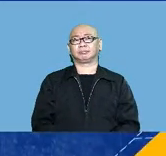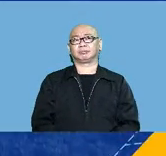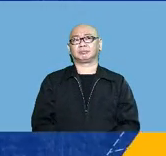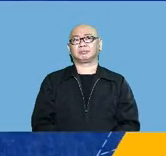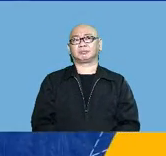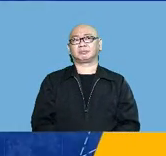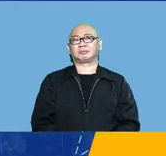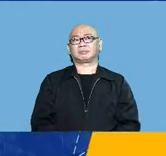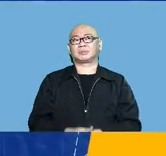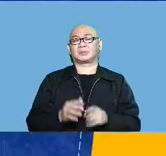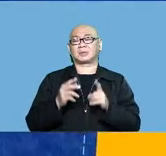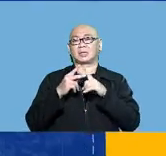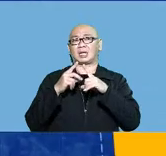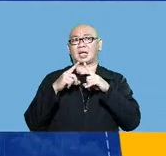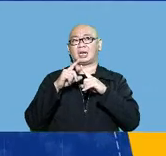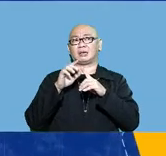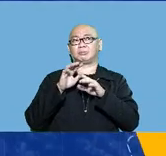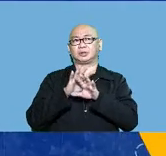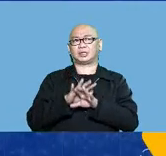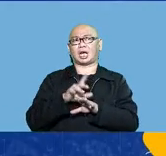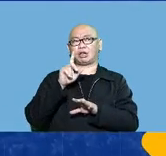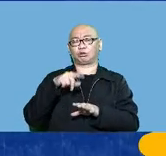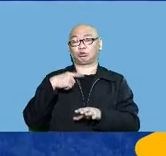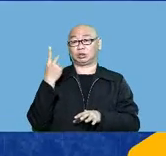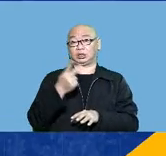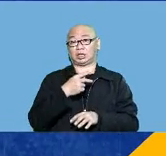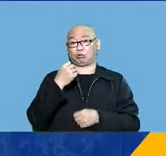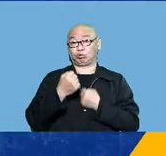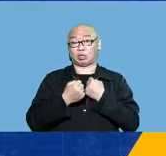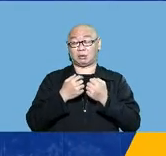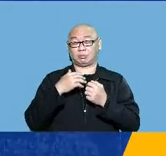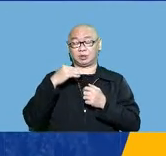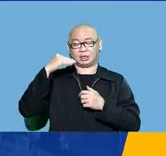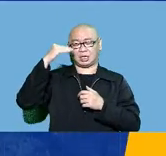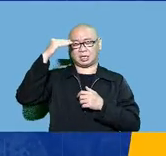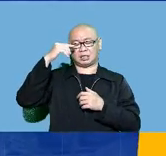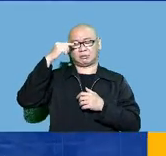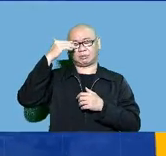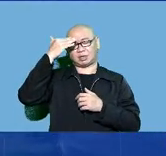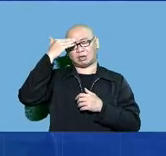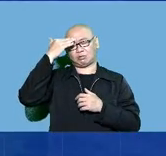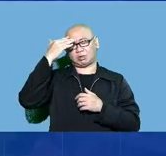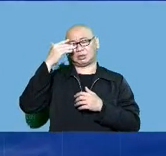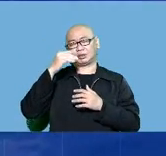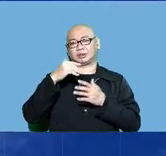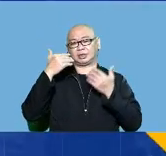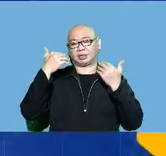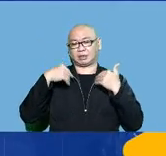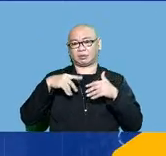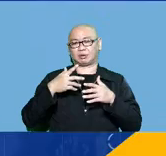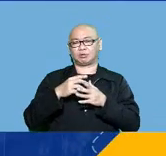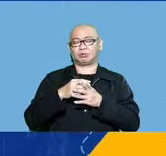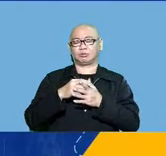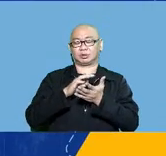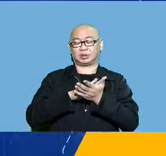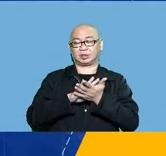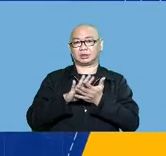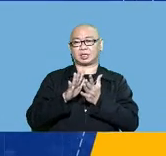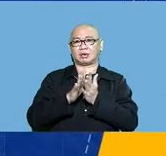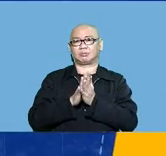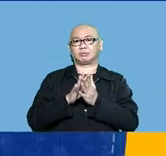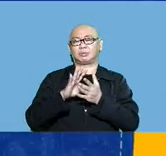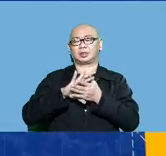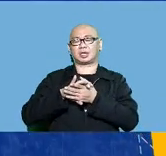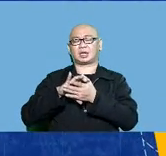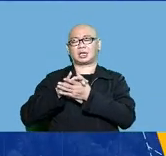Hal mendesak yang harus kita upayakan adalah peningkatan pengetahuan, sikap dan perilaku deteksi dini atau screening dan pengenalan